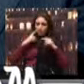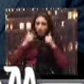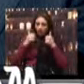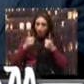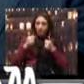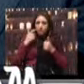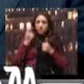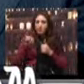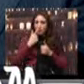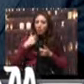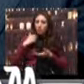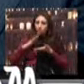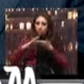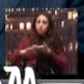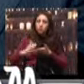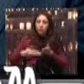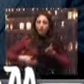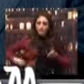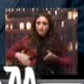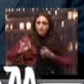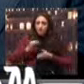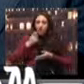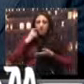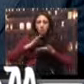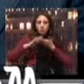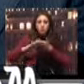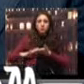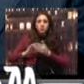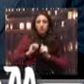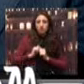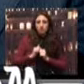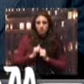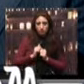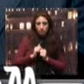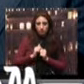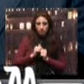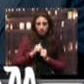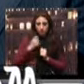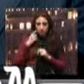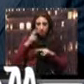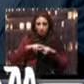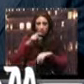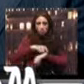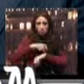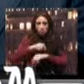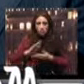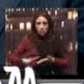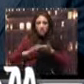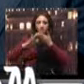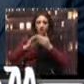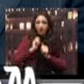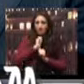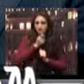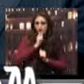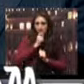أي علاجات بنبدأ نقدمها ليهم، ودوت إيمانا مننا بالرسالة الطبية المقدمة من المستشفى من خلال